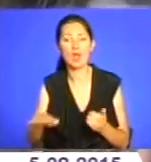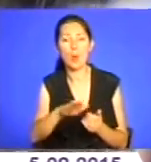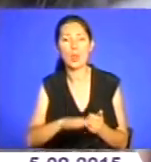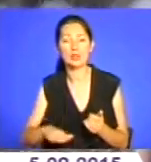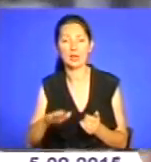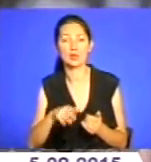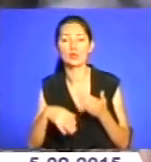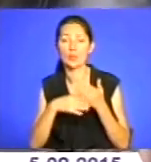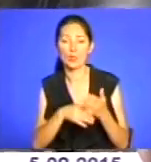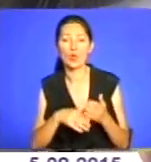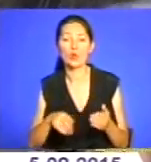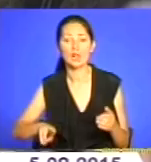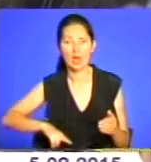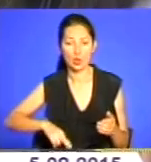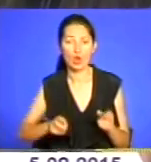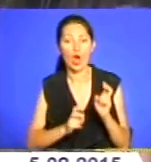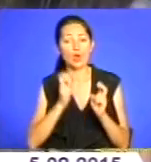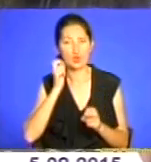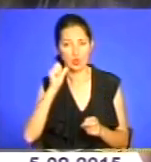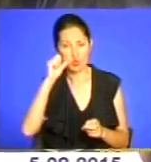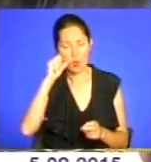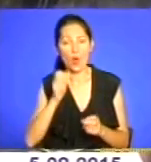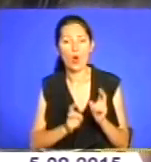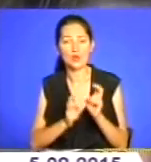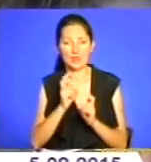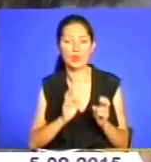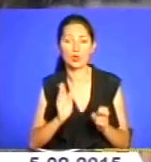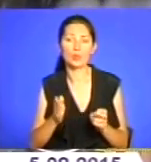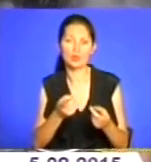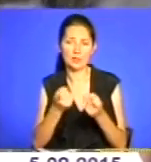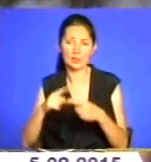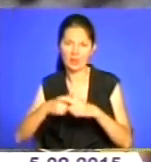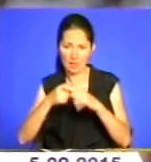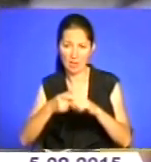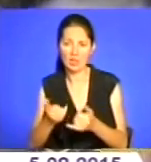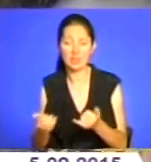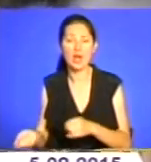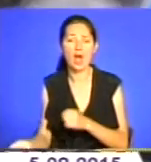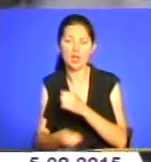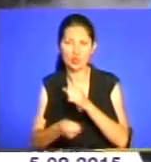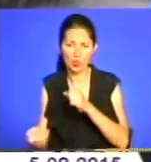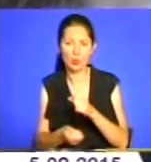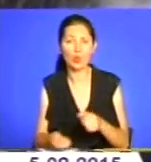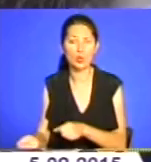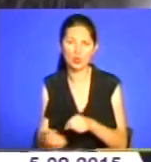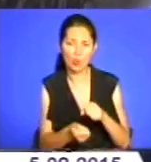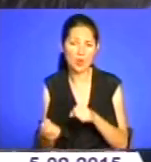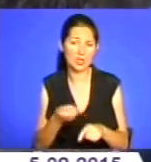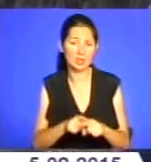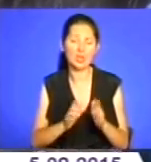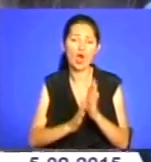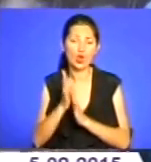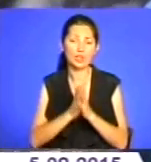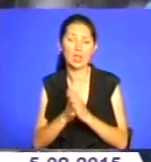цукрового заводу була залучена техніка для скошення вказаних рослин. І тоді шляхом підпалу